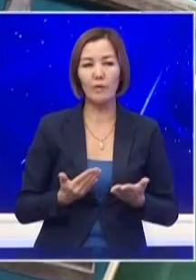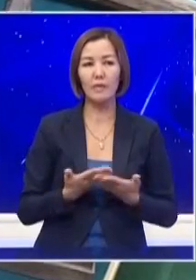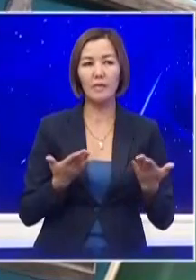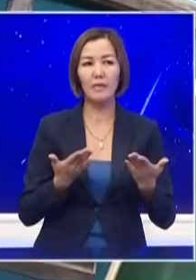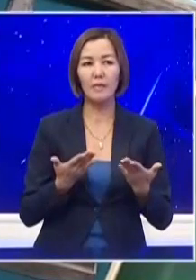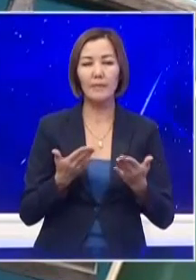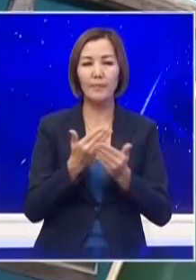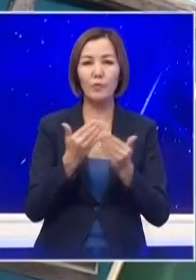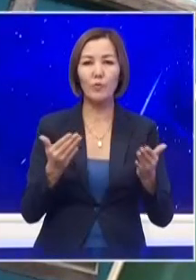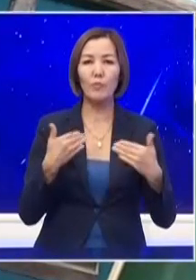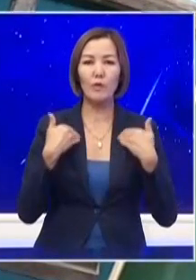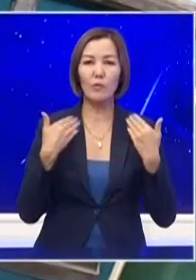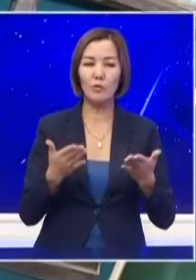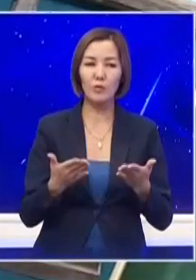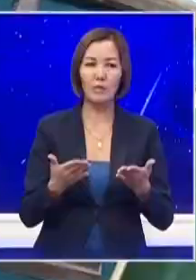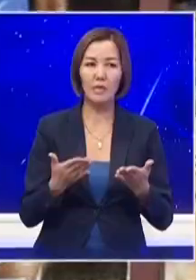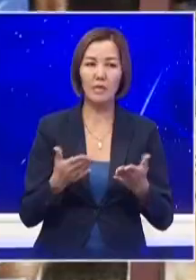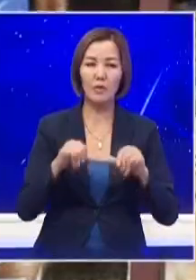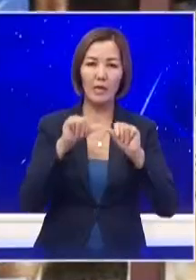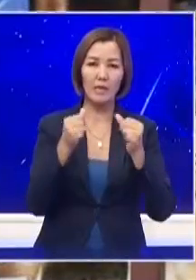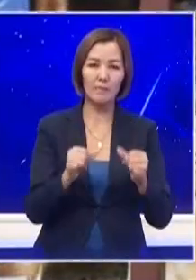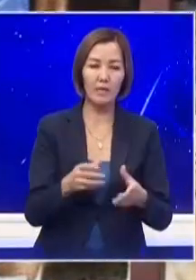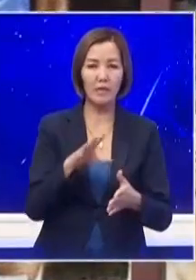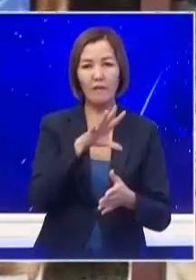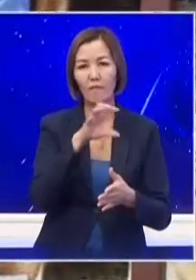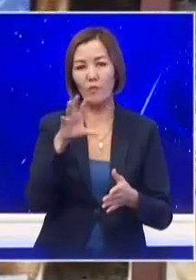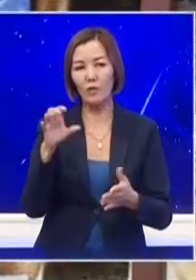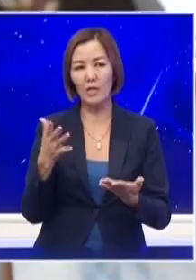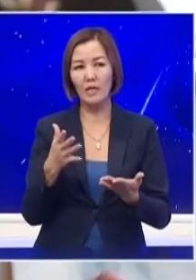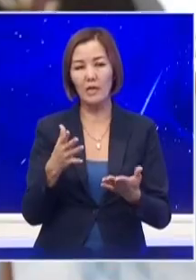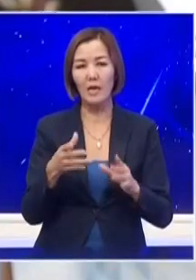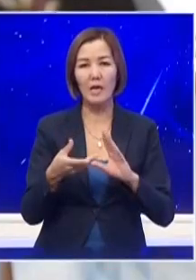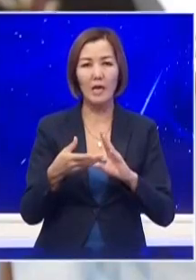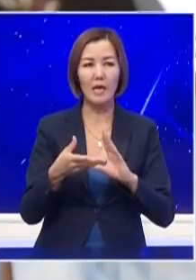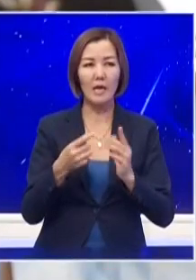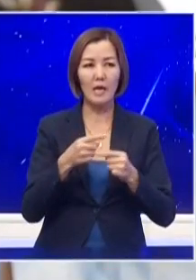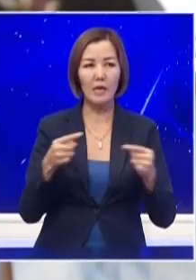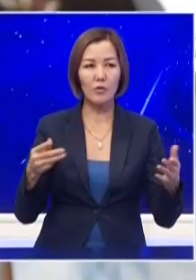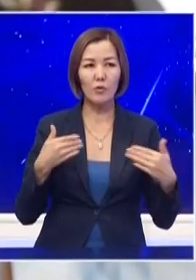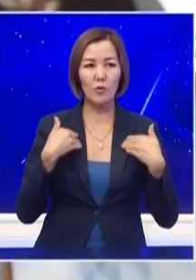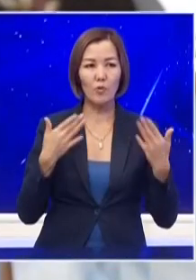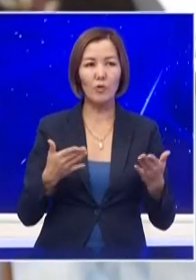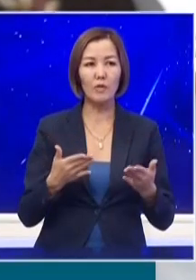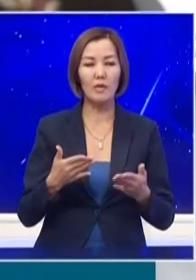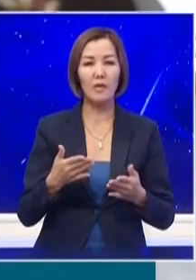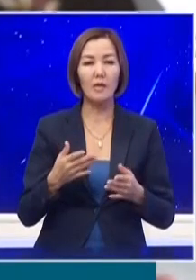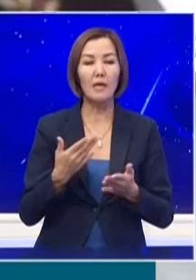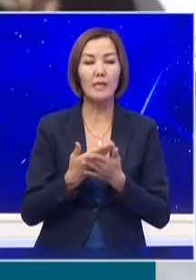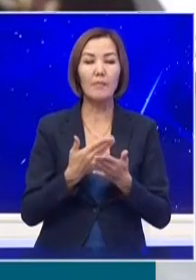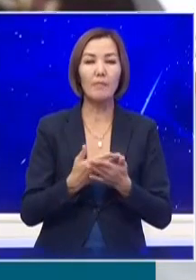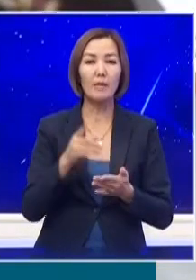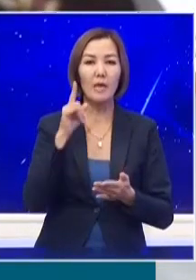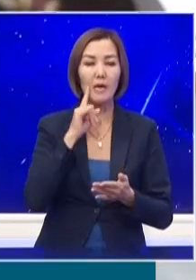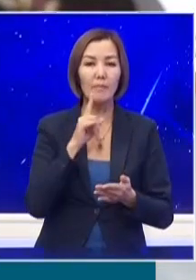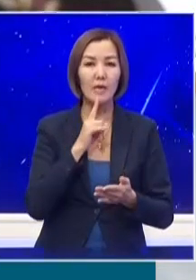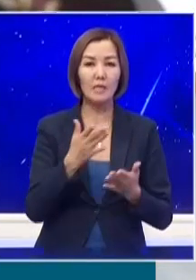бар. Көрмеде олардың өміріне қатысты жәдігерлер, суреттер мен жыр дастандары қойылған. Мысалы, бір қазақ үйге кіреміз, Бекен Риман 100 жылдығына арналған